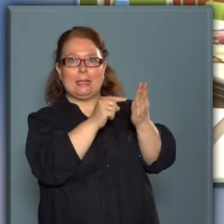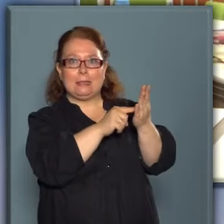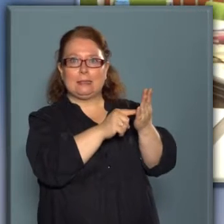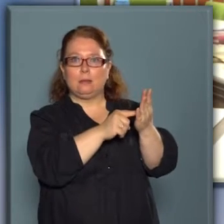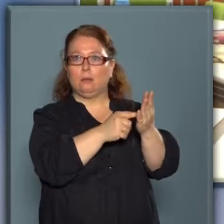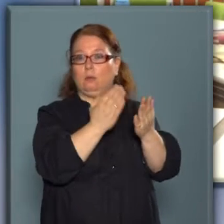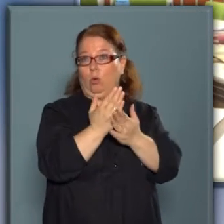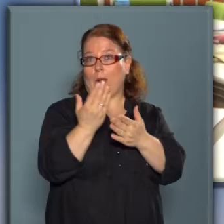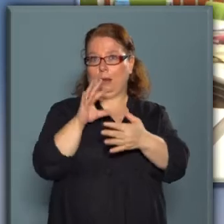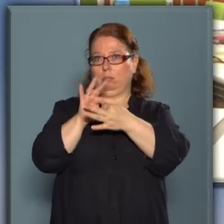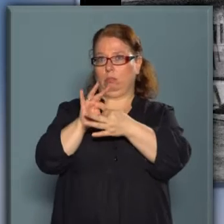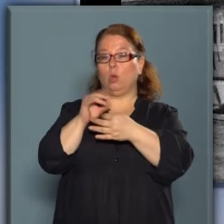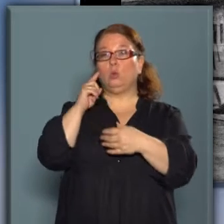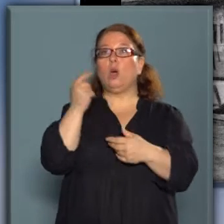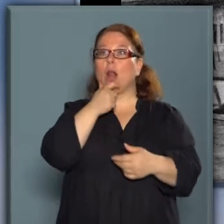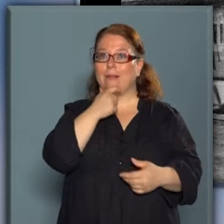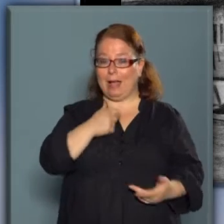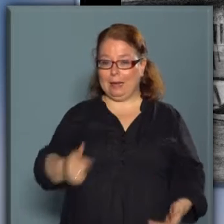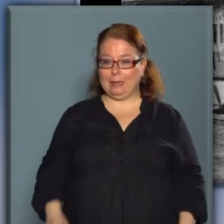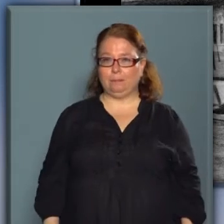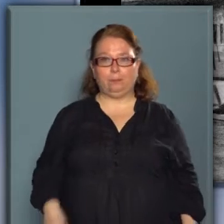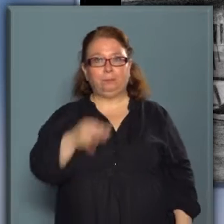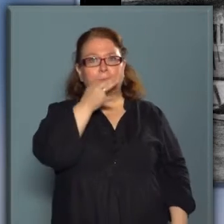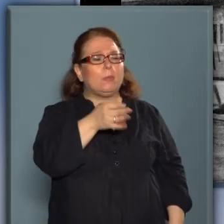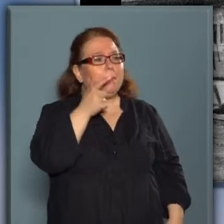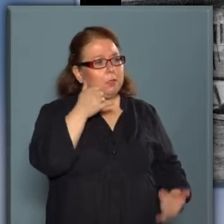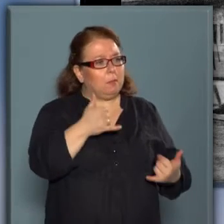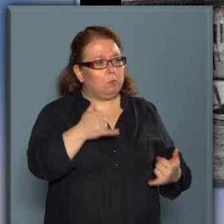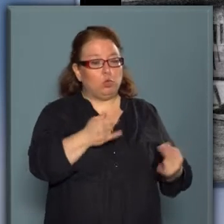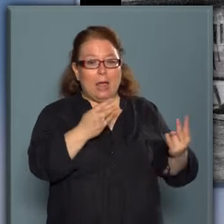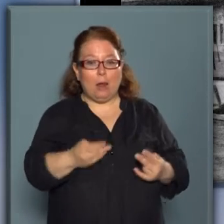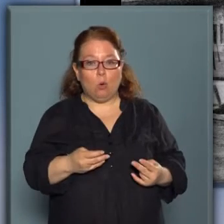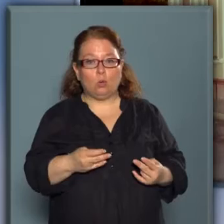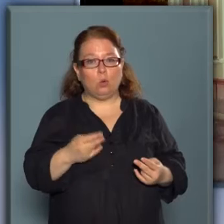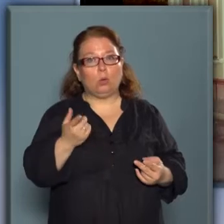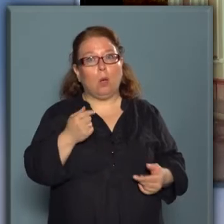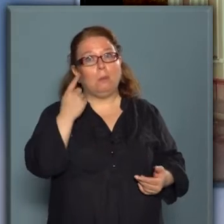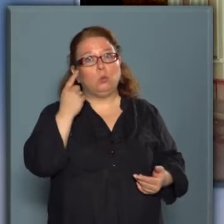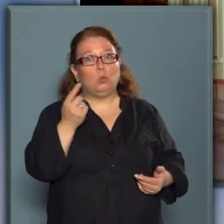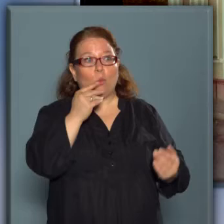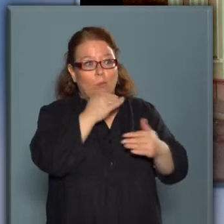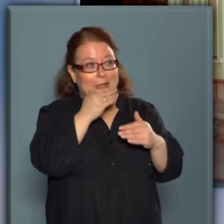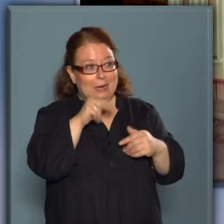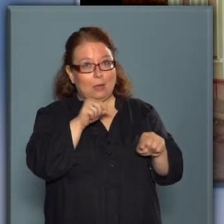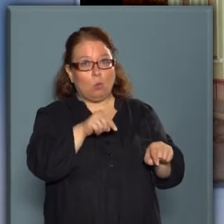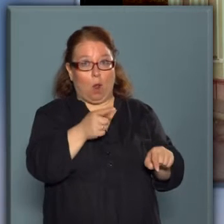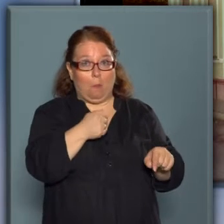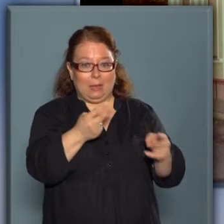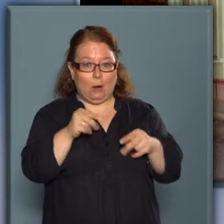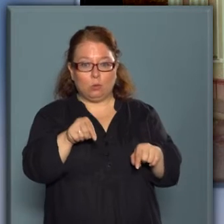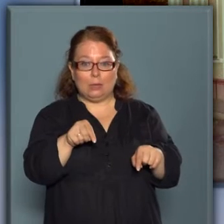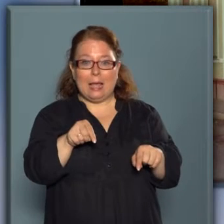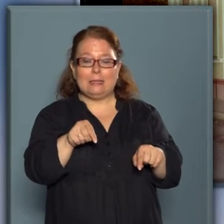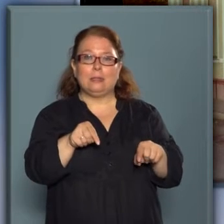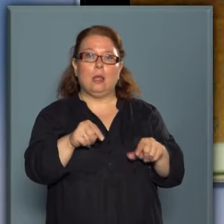akkor azt már úgy tudnánk archiválni. Mik azok, amiket most elhozott nekünk, tudunk-e azokról is beszélni, amiket elhozott, ezek